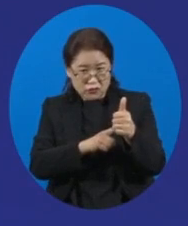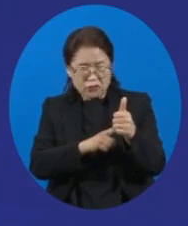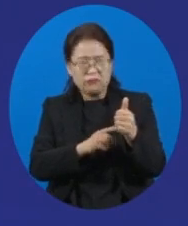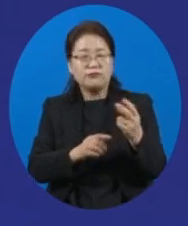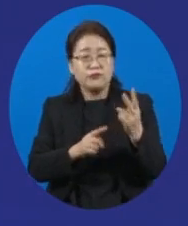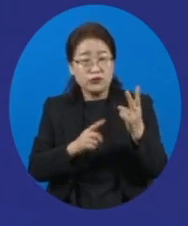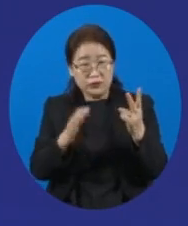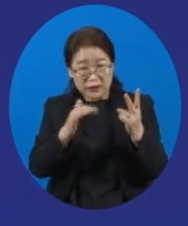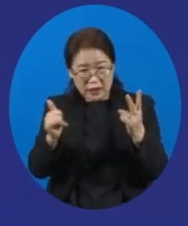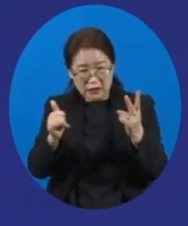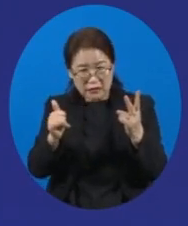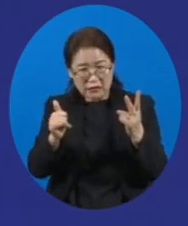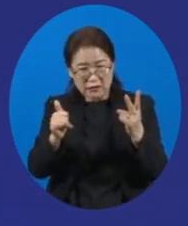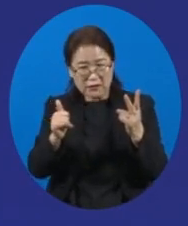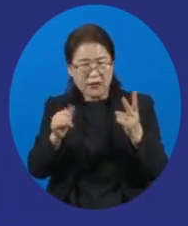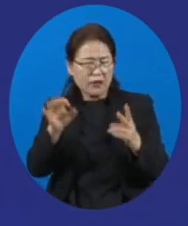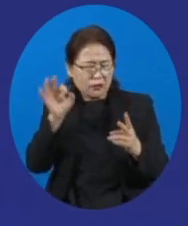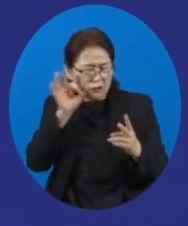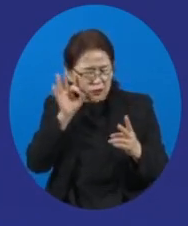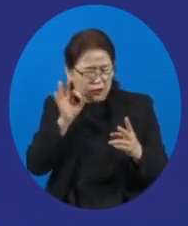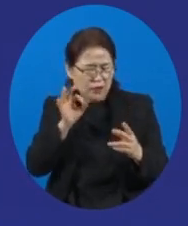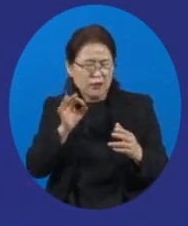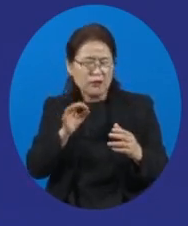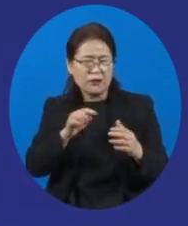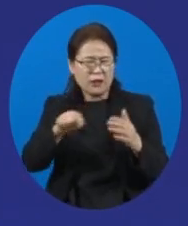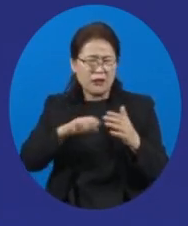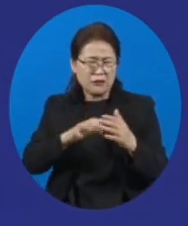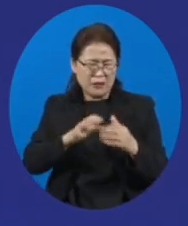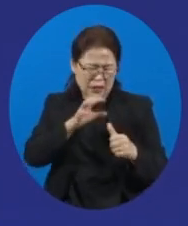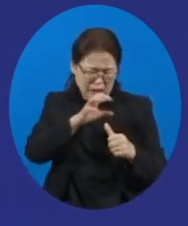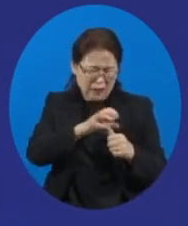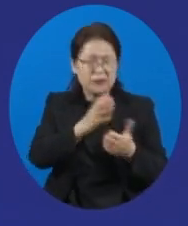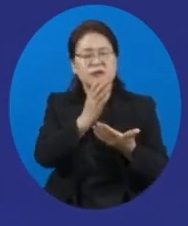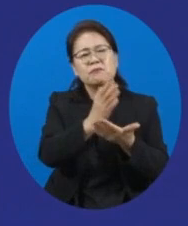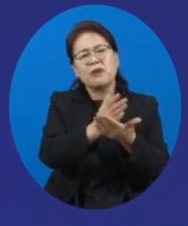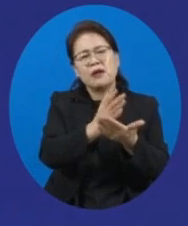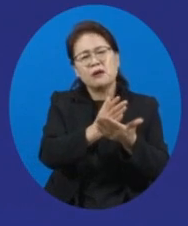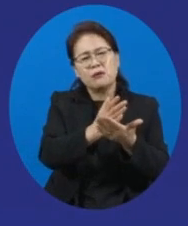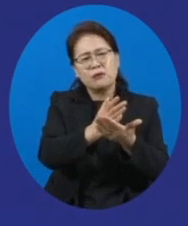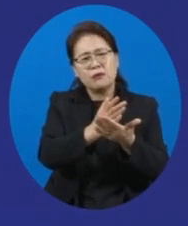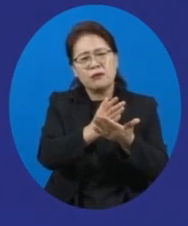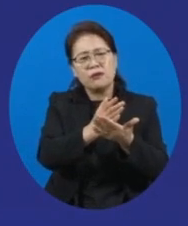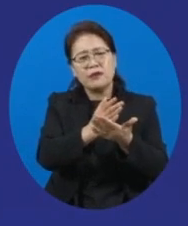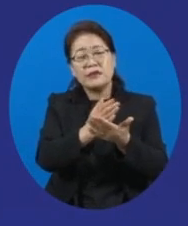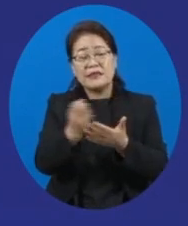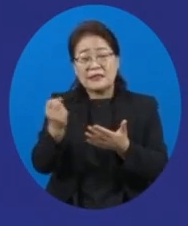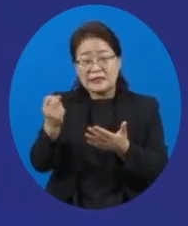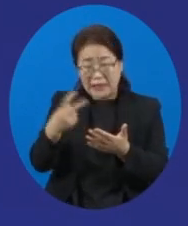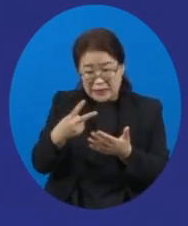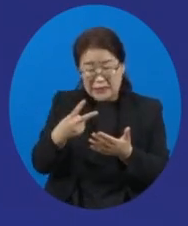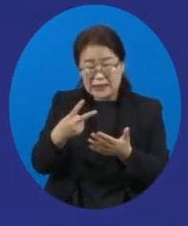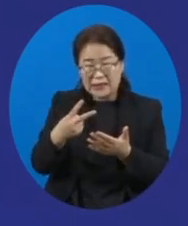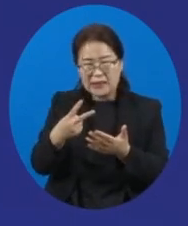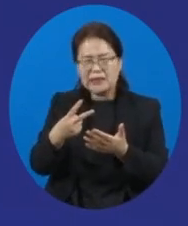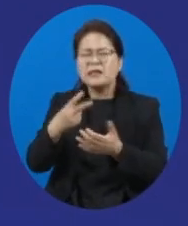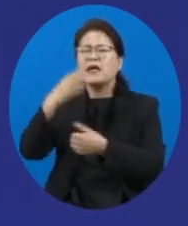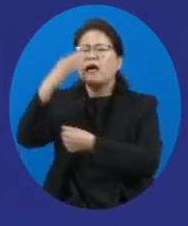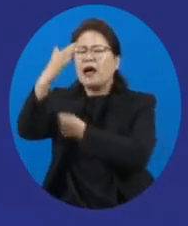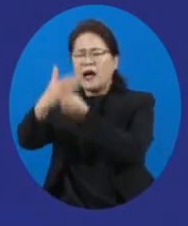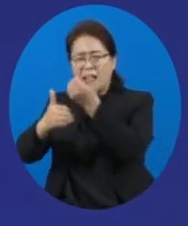더 이상 수치와 부끄럼 속에 갇혀있지 말고 다시